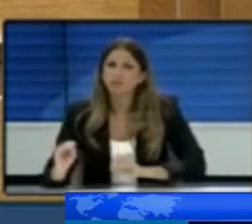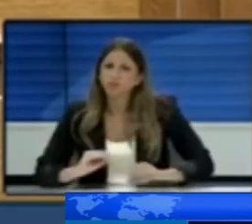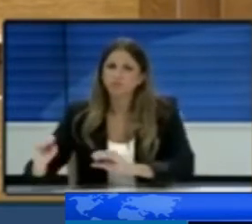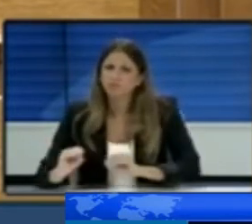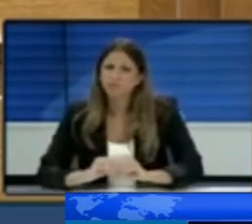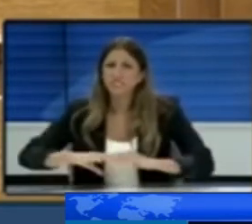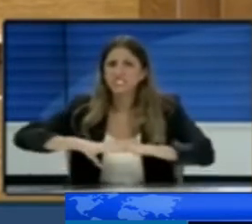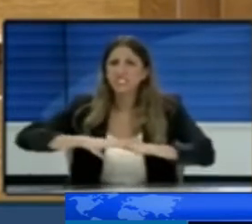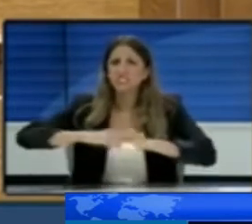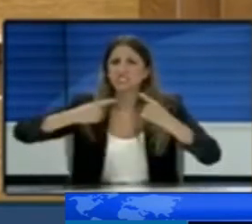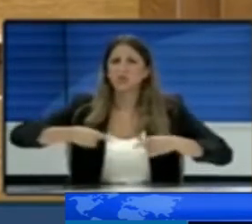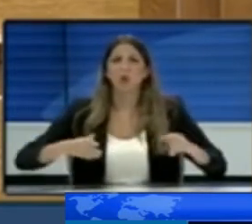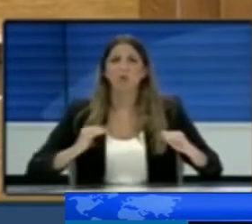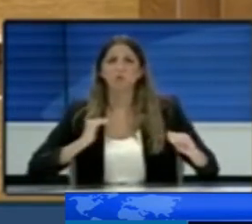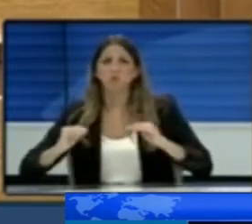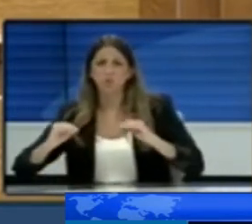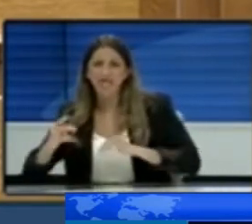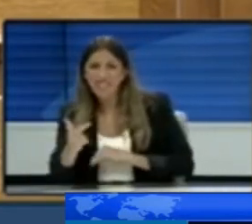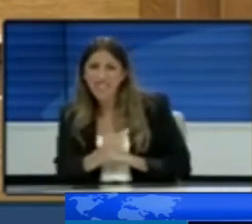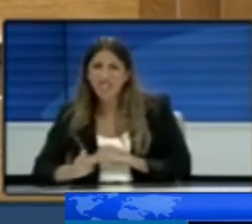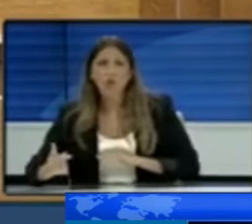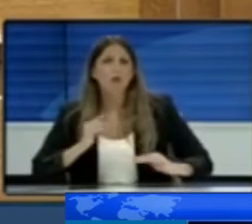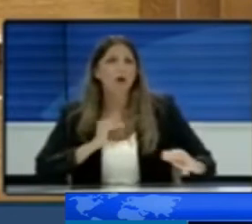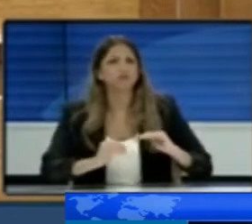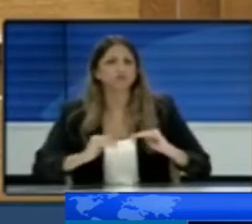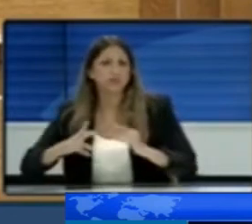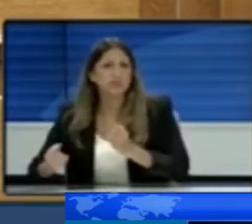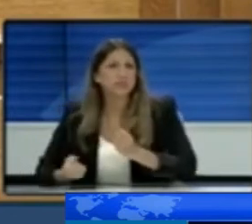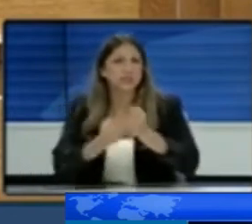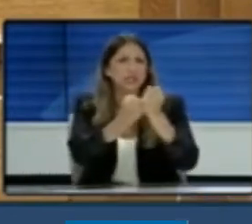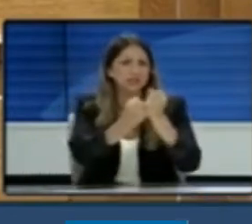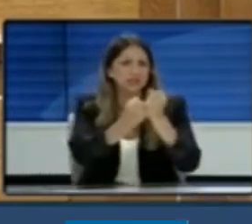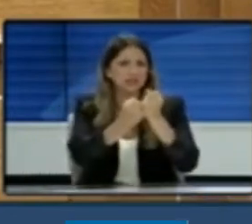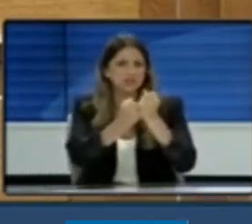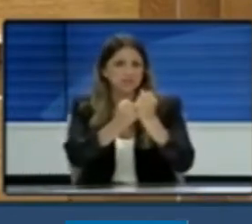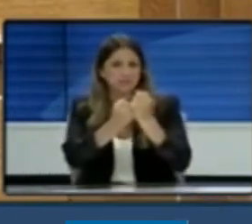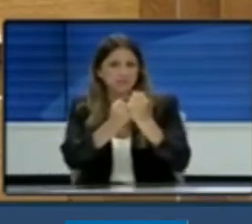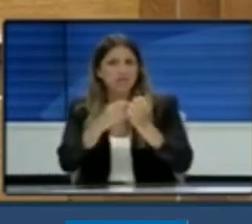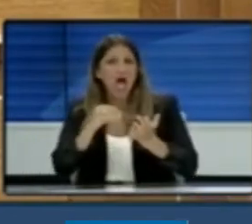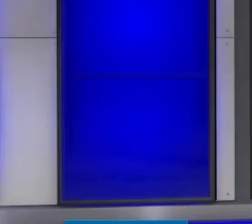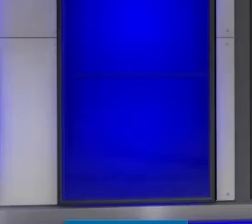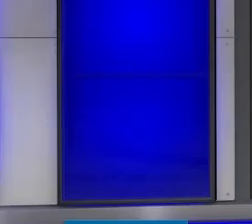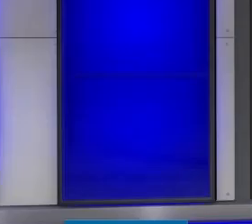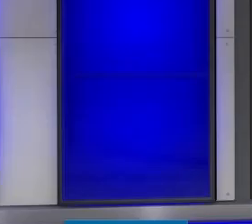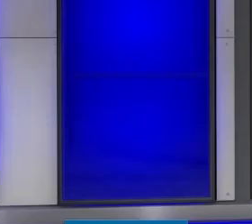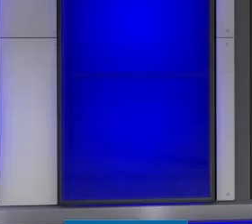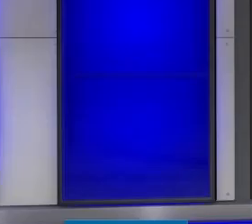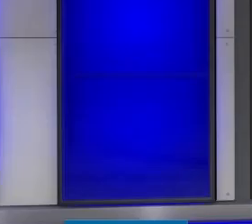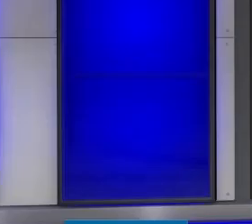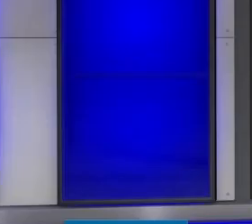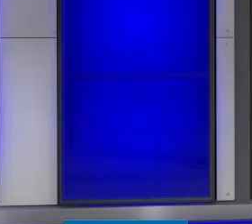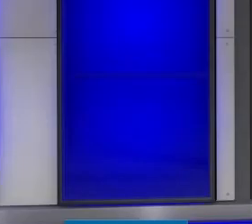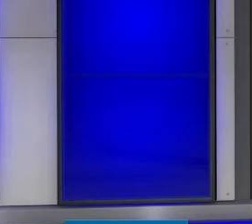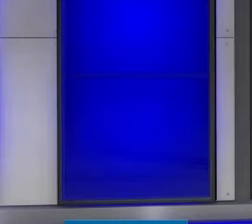σύνορα, στηρίξαμε την κοινωνία και στην πανδημία και στην ενεργειακή κρίση. Εσείς ακριβώς τι θα πείτε? Ποιος